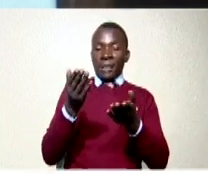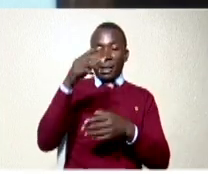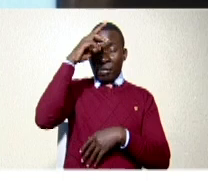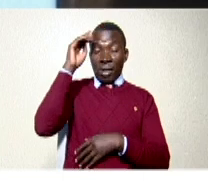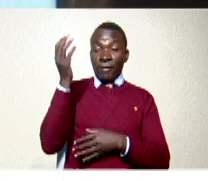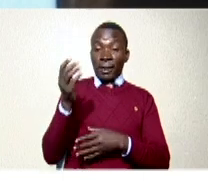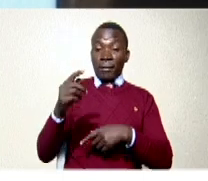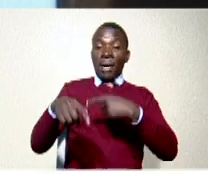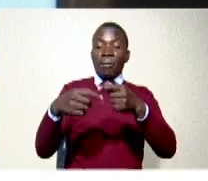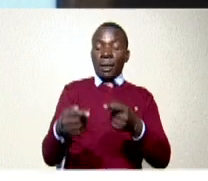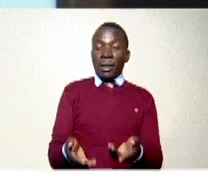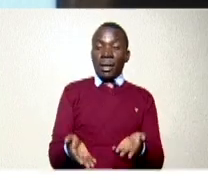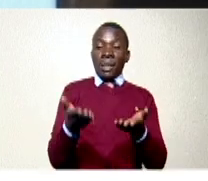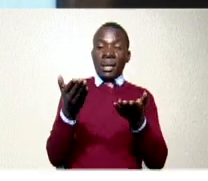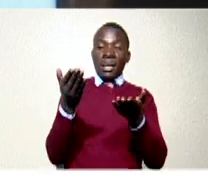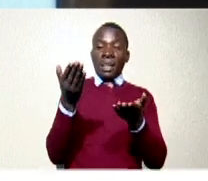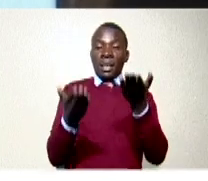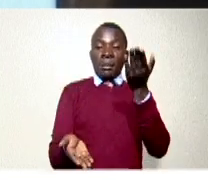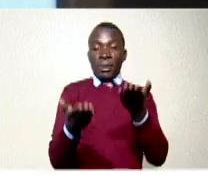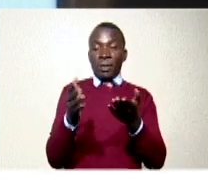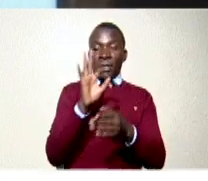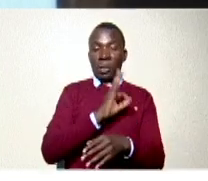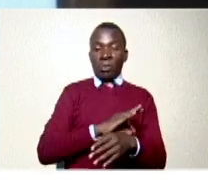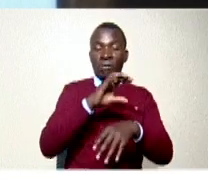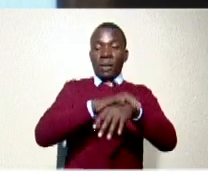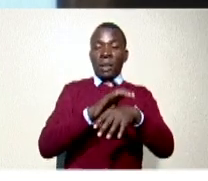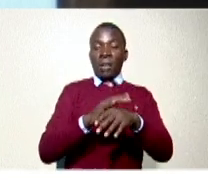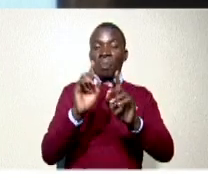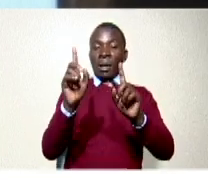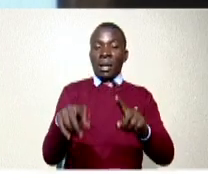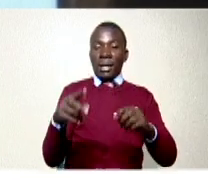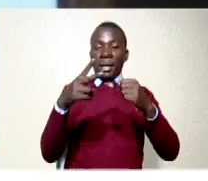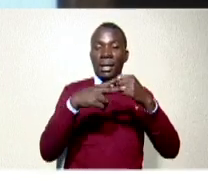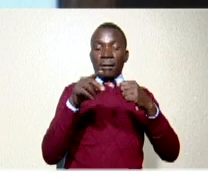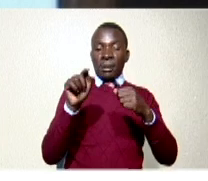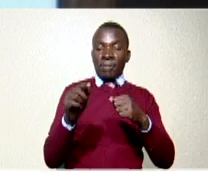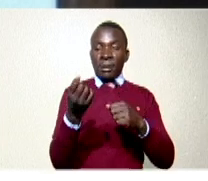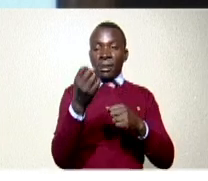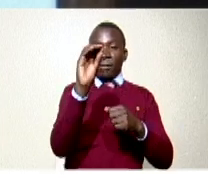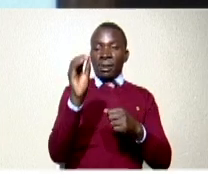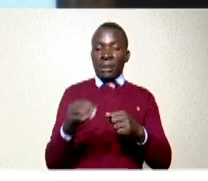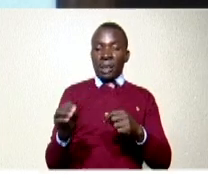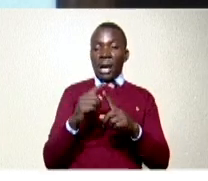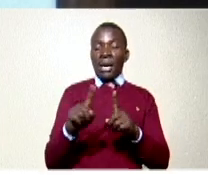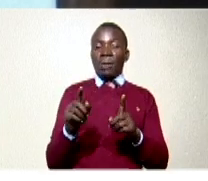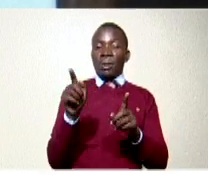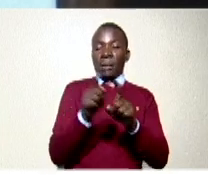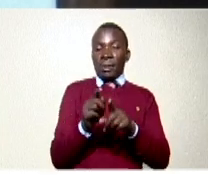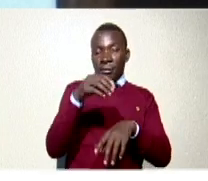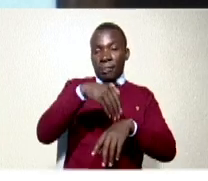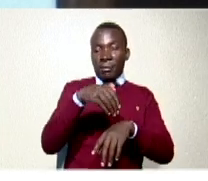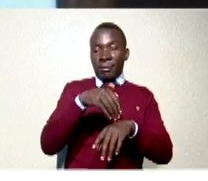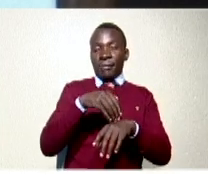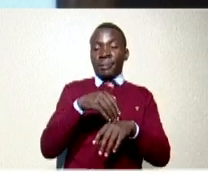kuzamura igipimo cy'inyungu fatizo aho mwakigejeje kuri 7.5%. Ariko mwari mubikomojeho